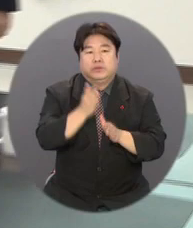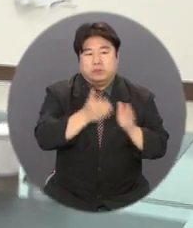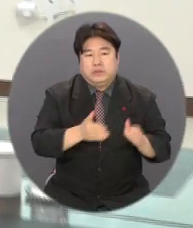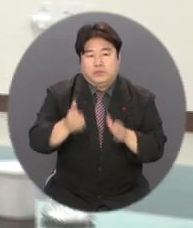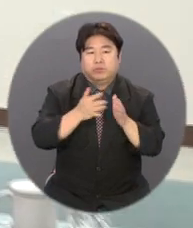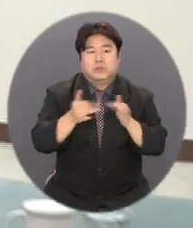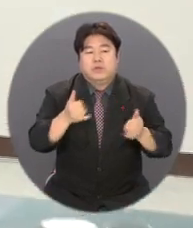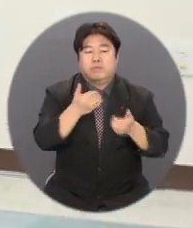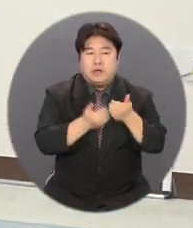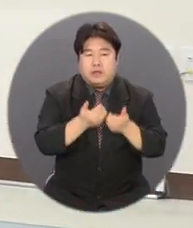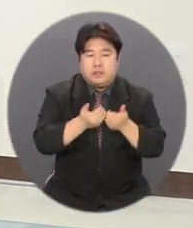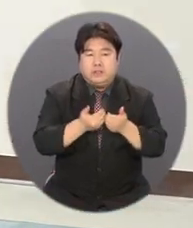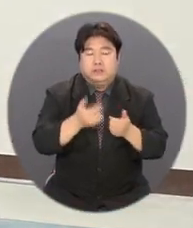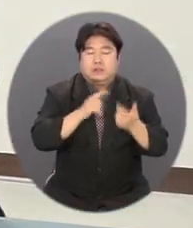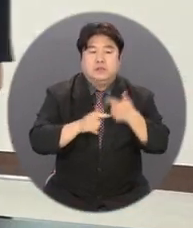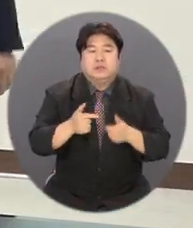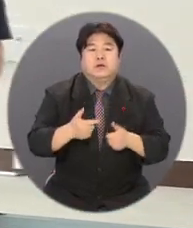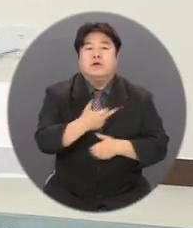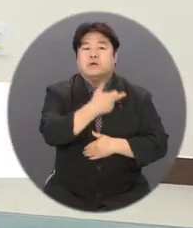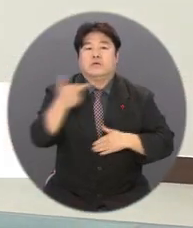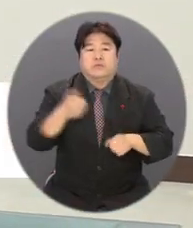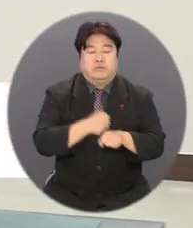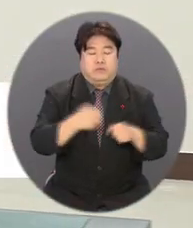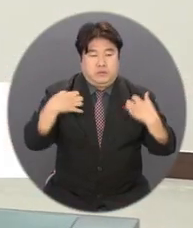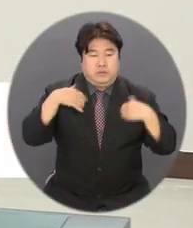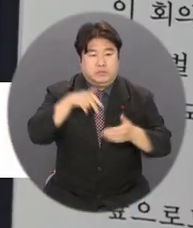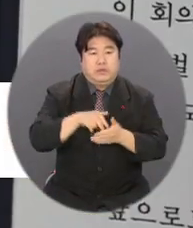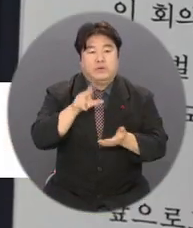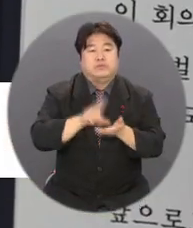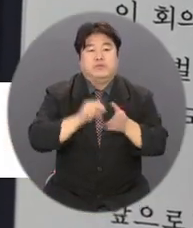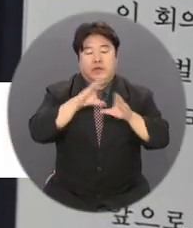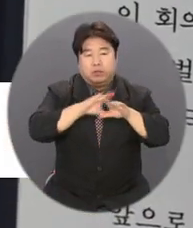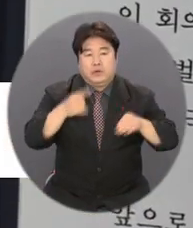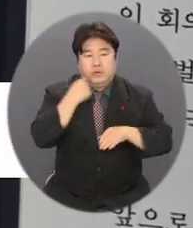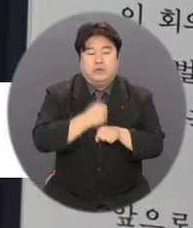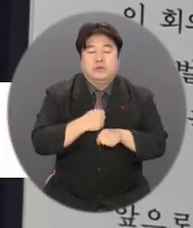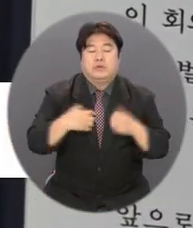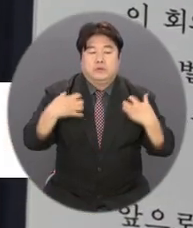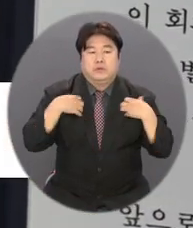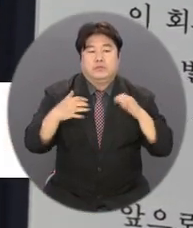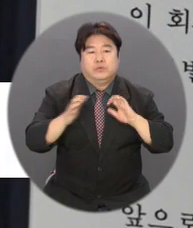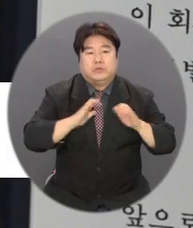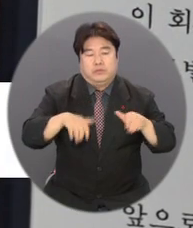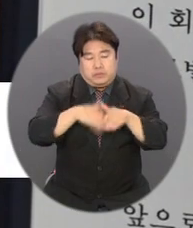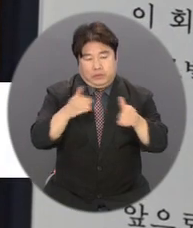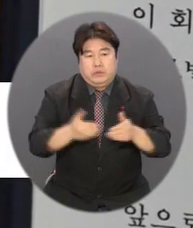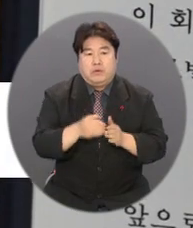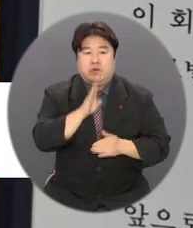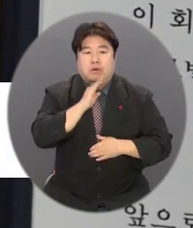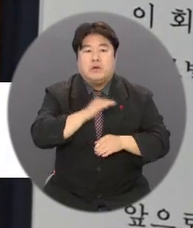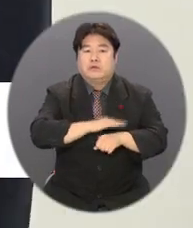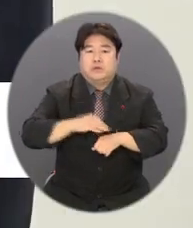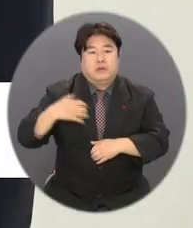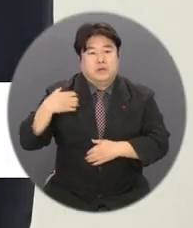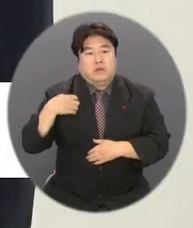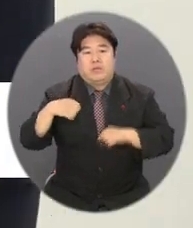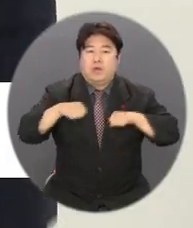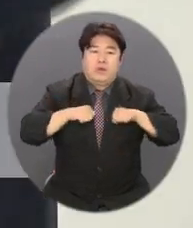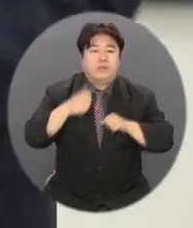더 벌어졌고 정부 차원에서 문제를 해결해보자며 만든 범정부 협의체도 사실상 재구시를